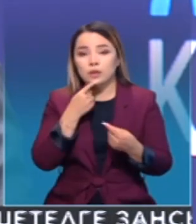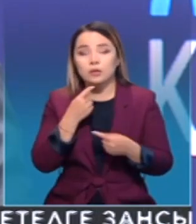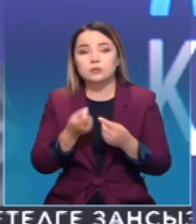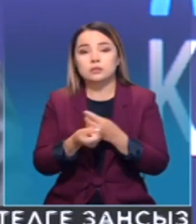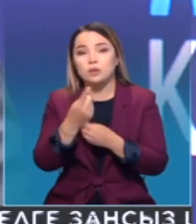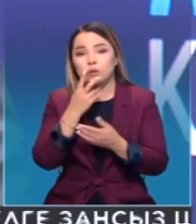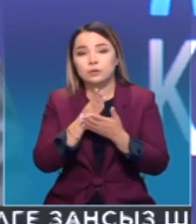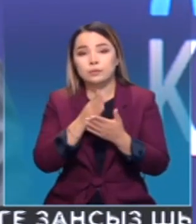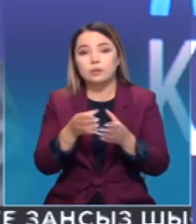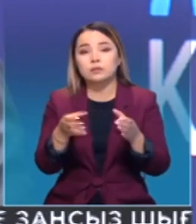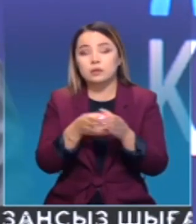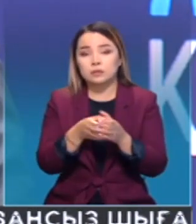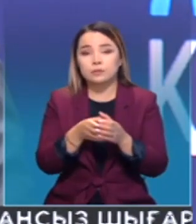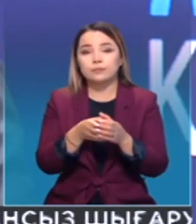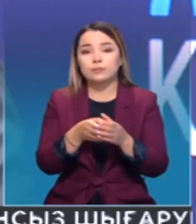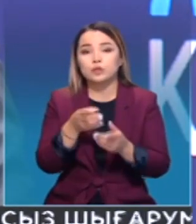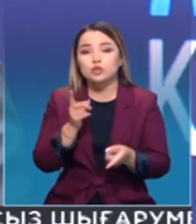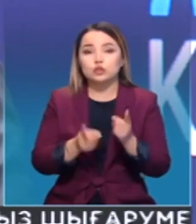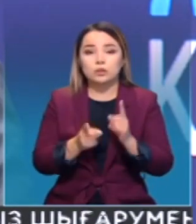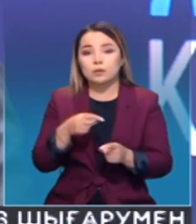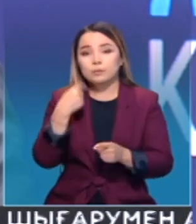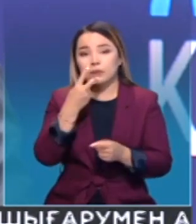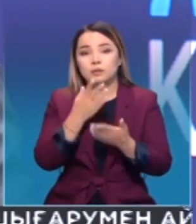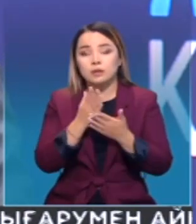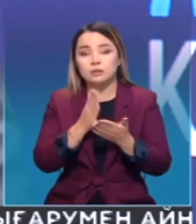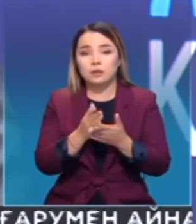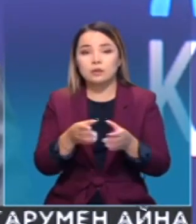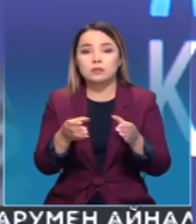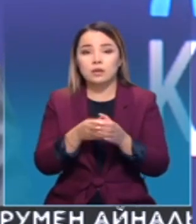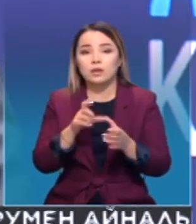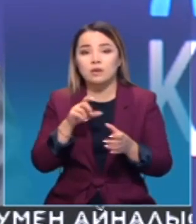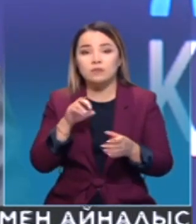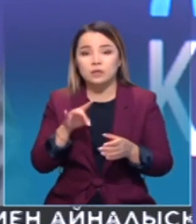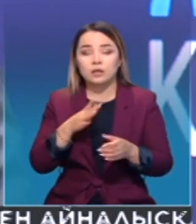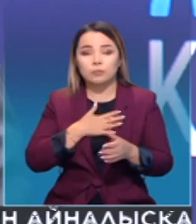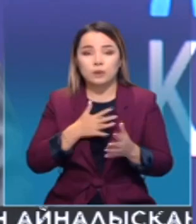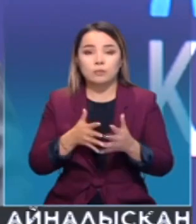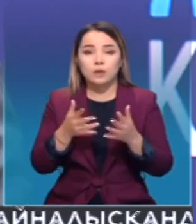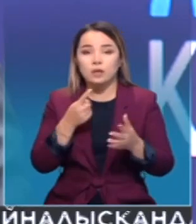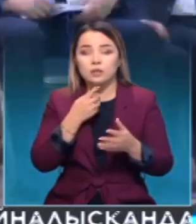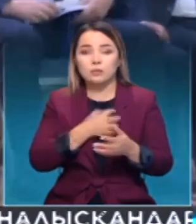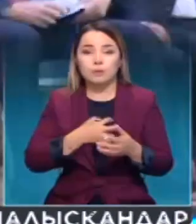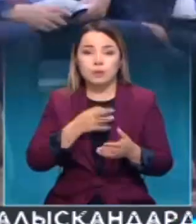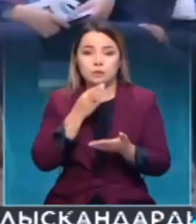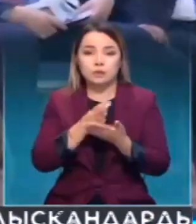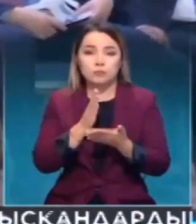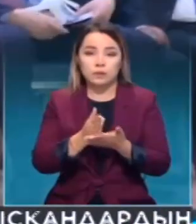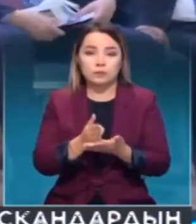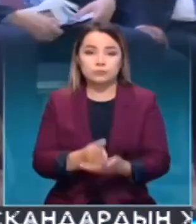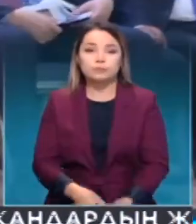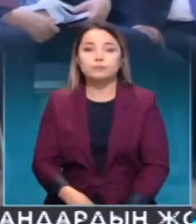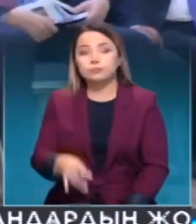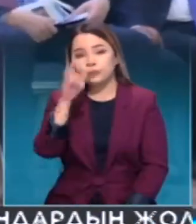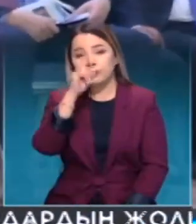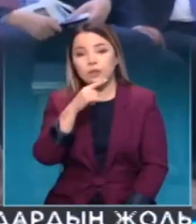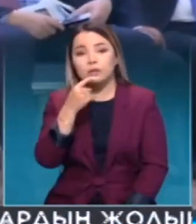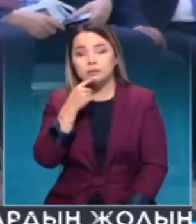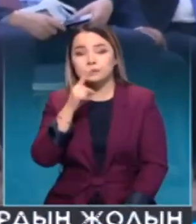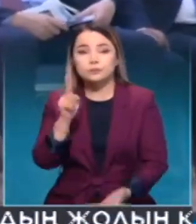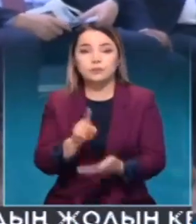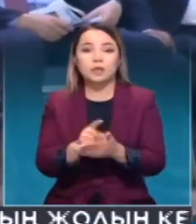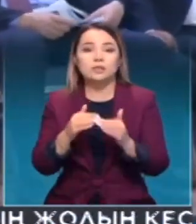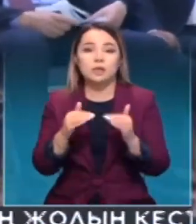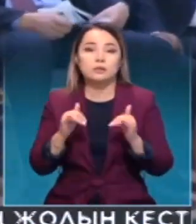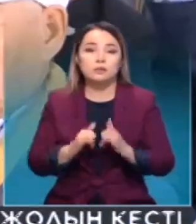тұғырға қонуы үшін шын мәнінде осы эфир біздің масс-медианың тілі өте маңызды. Қазақ тілін тиісті